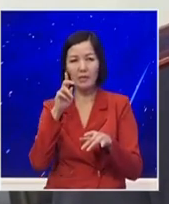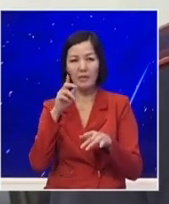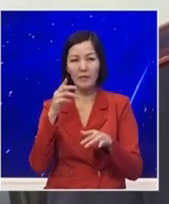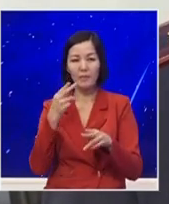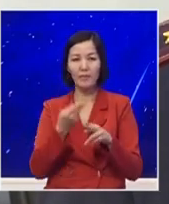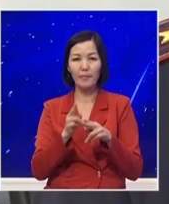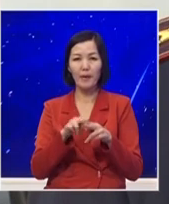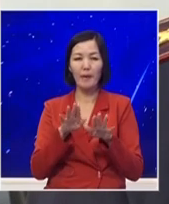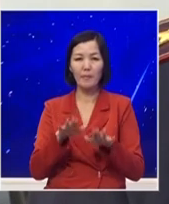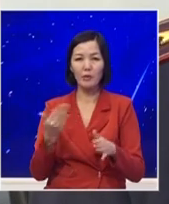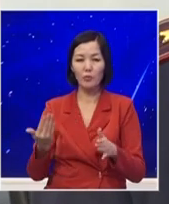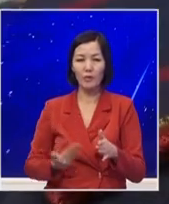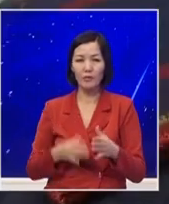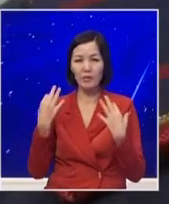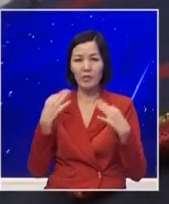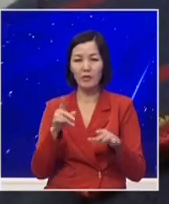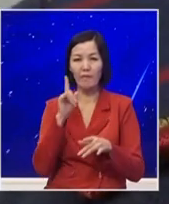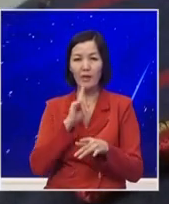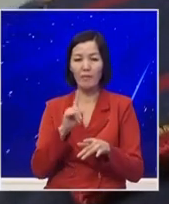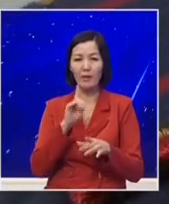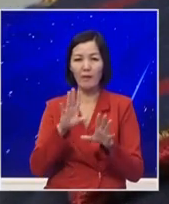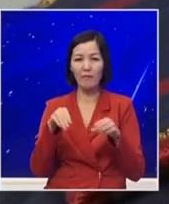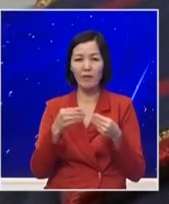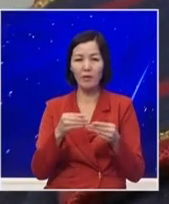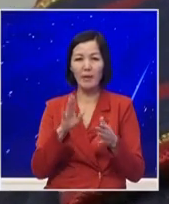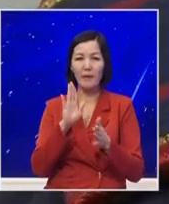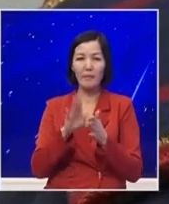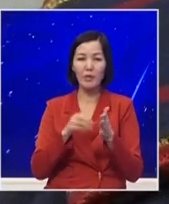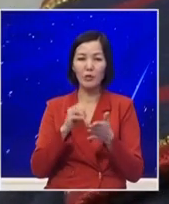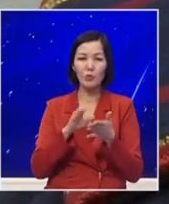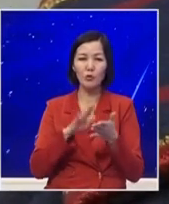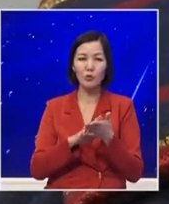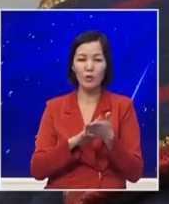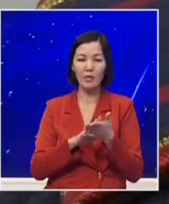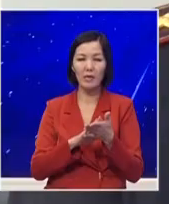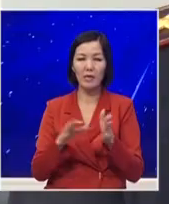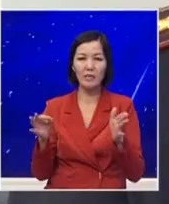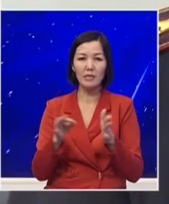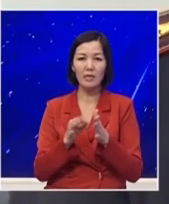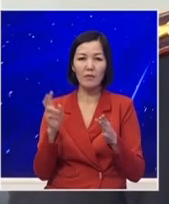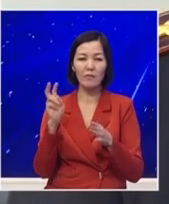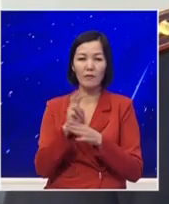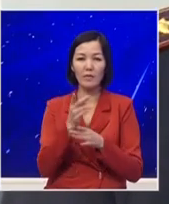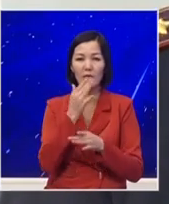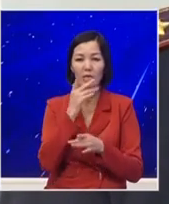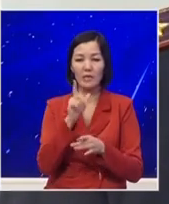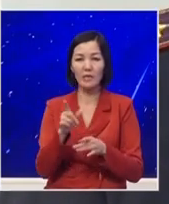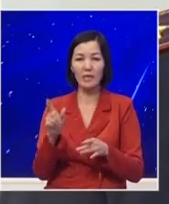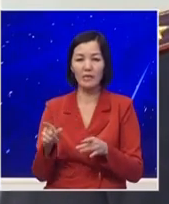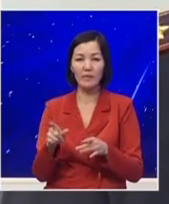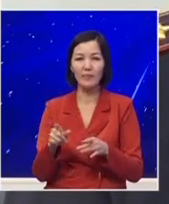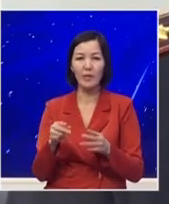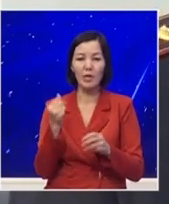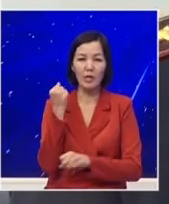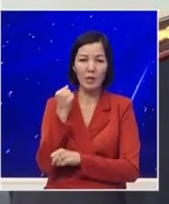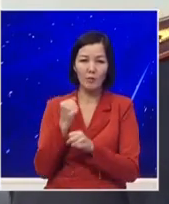проживания. Виза или разрешение на временное проживание выдаются без учета требований к заявленной цели визита иностранца. Трудовым иммигрантам,